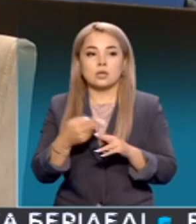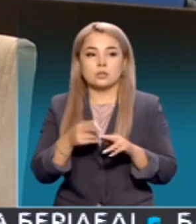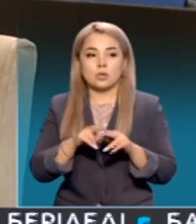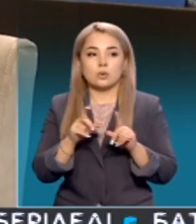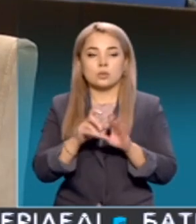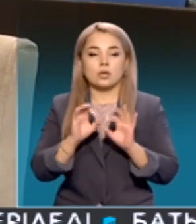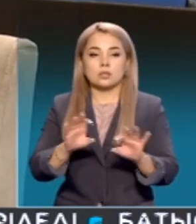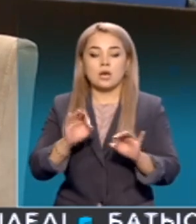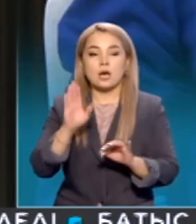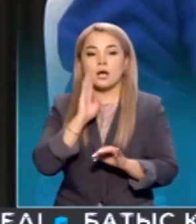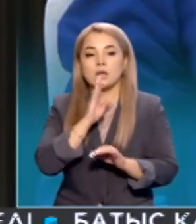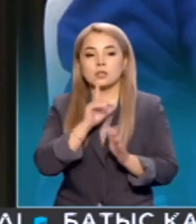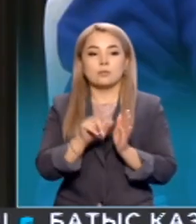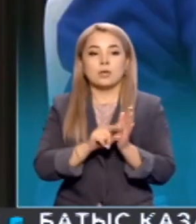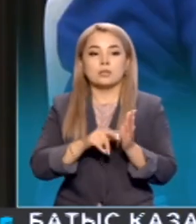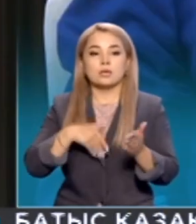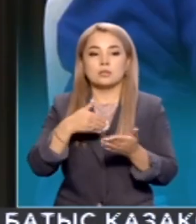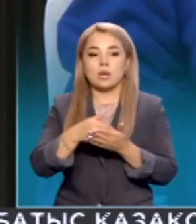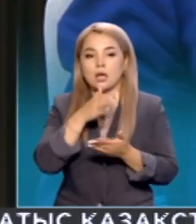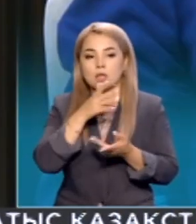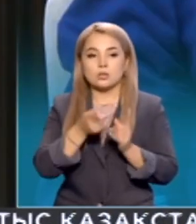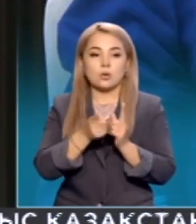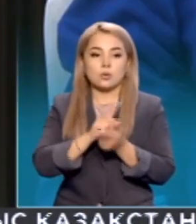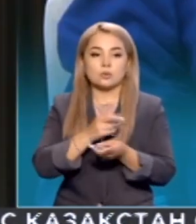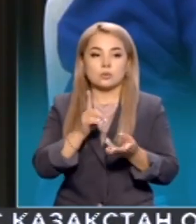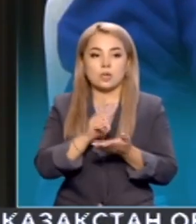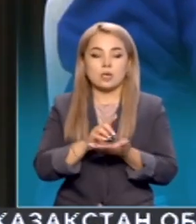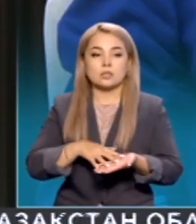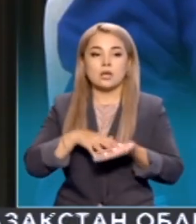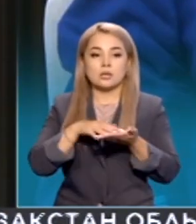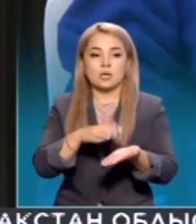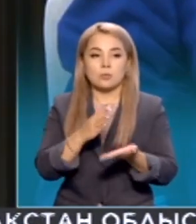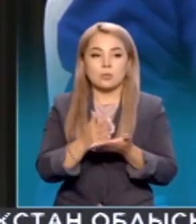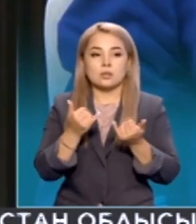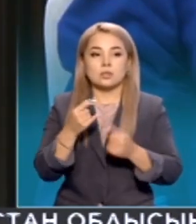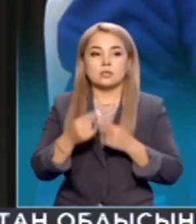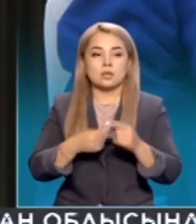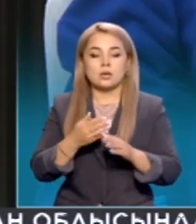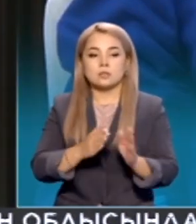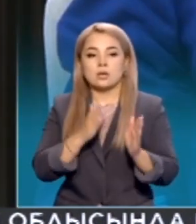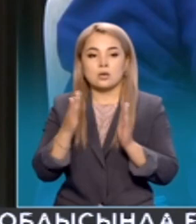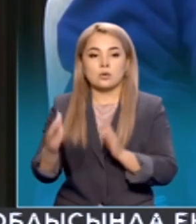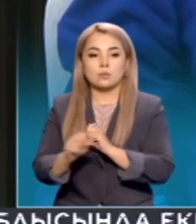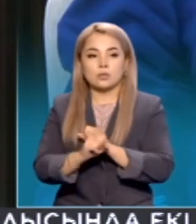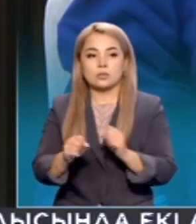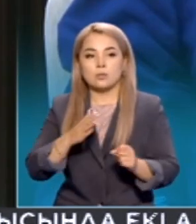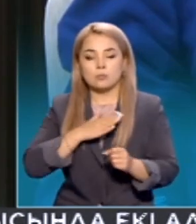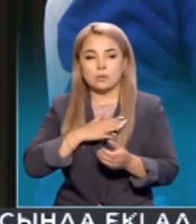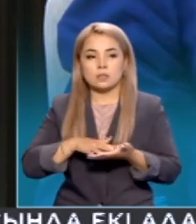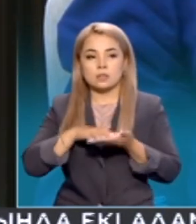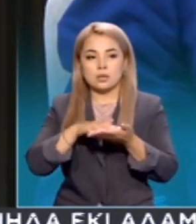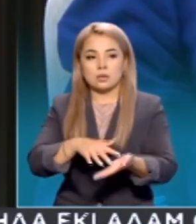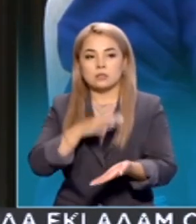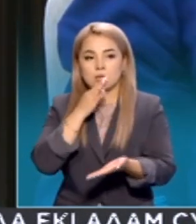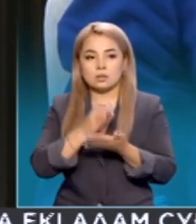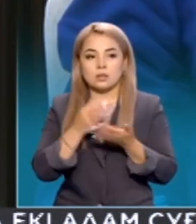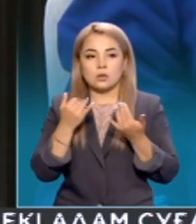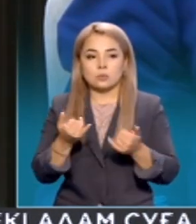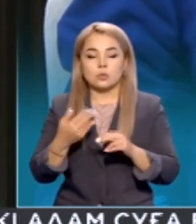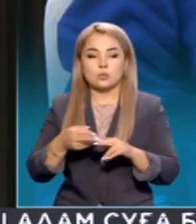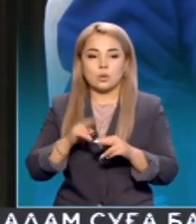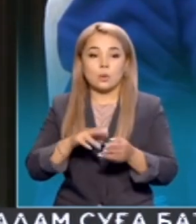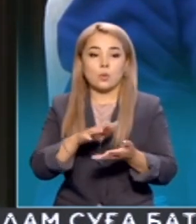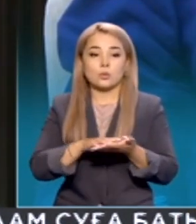басында айтқан әйелдердің зейнетке шығу жасын өзгерту туралы өтініштерін ендігәрі ысырып қоюға менің арым шыдамайды.